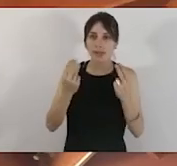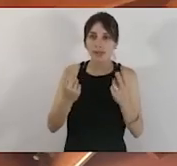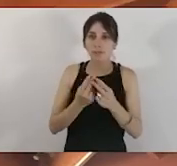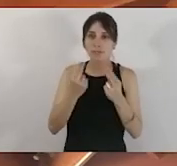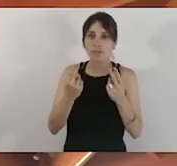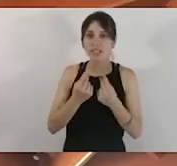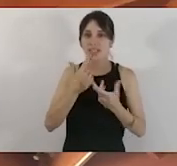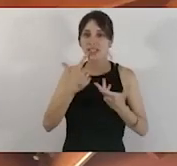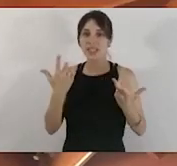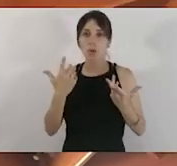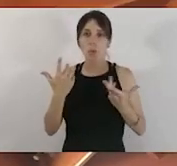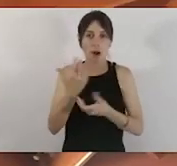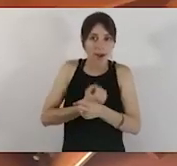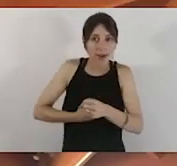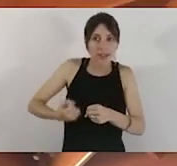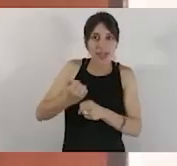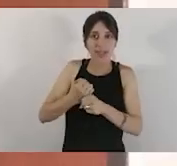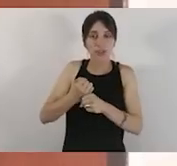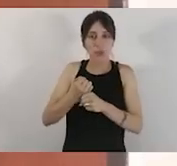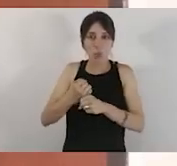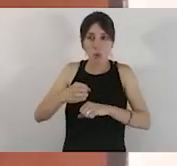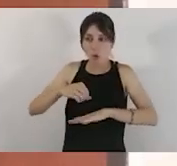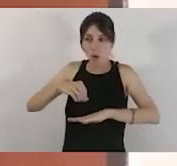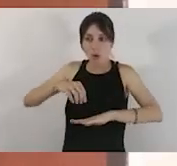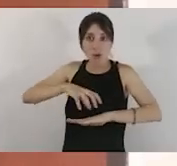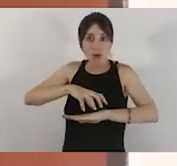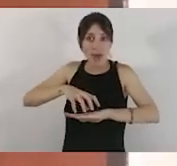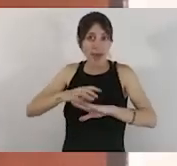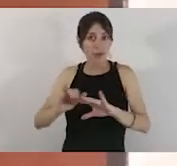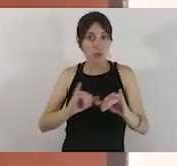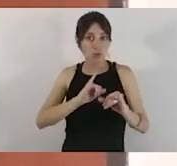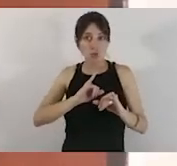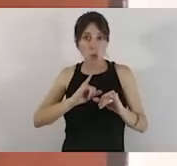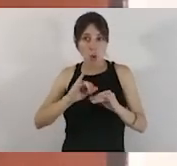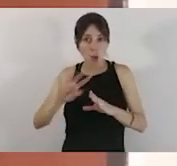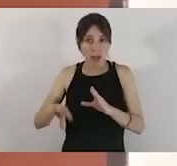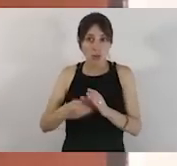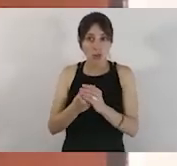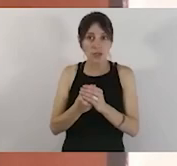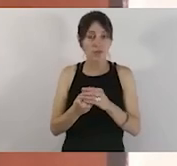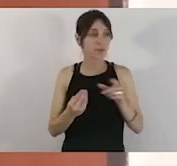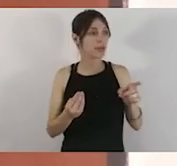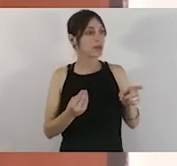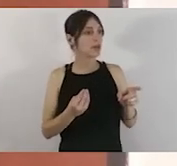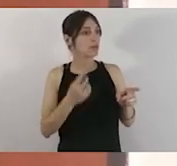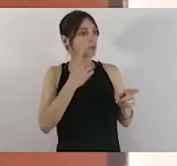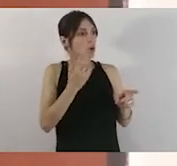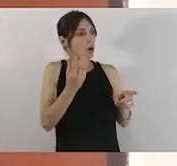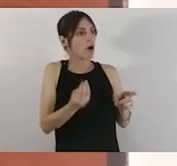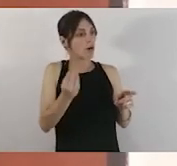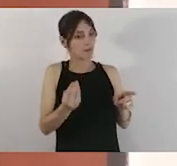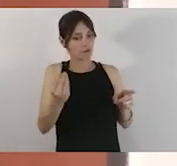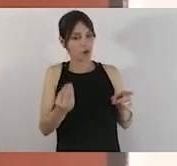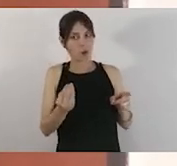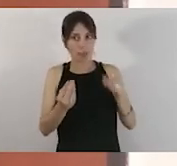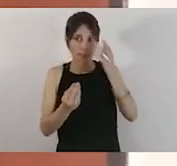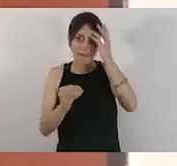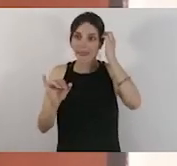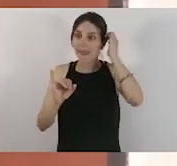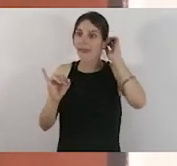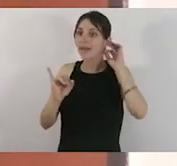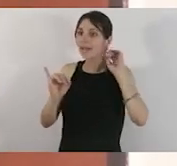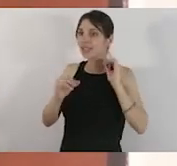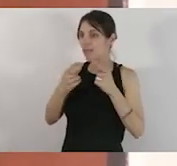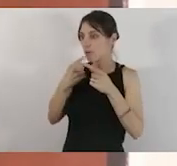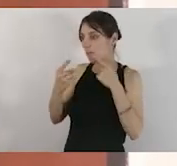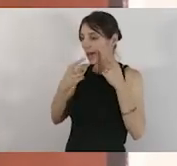sont des créations d'aires de jeu inclusives, parce que là, je... Alors, pardonnez-moi. Non. Je peux.